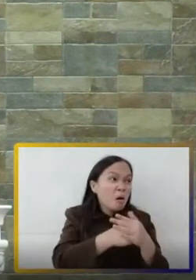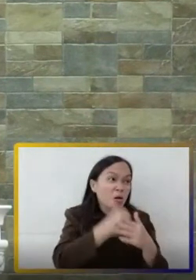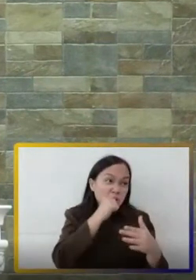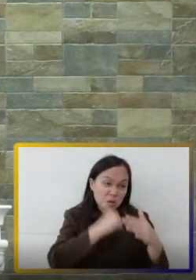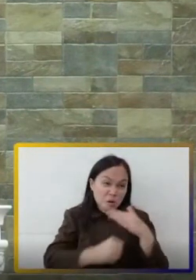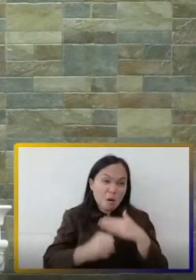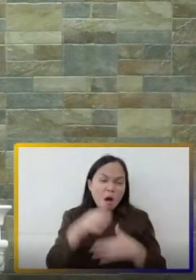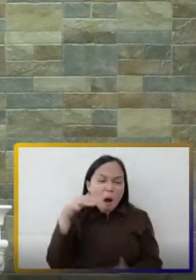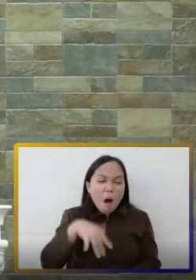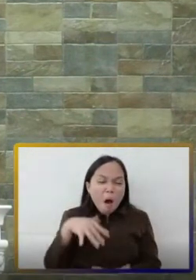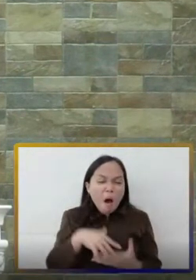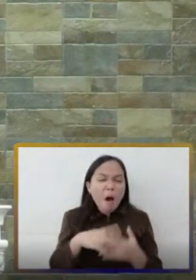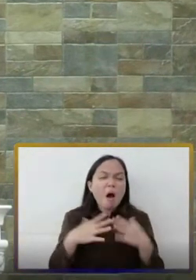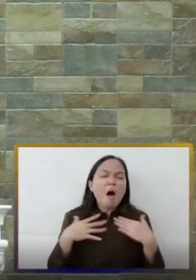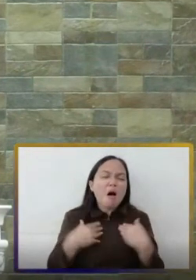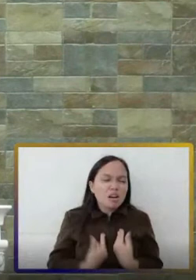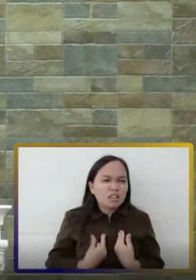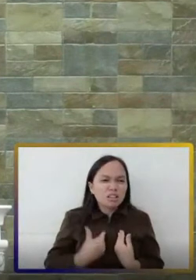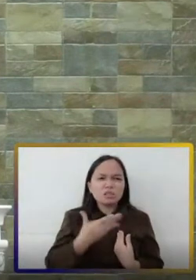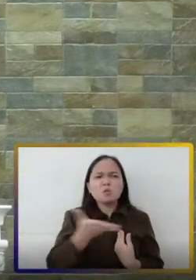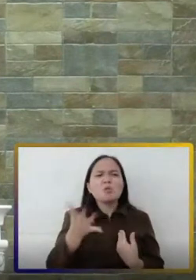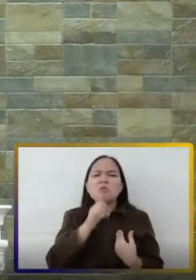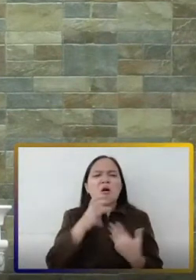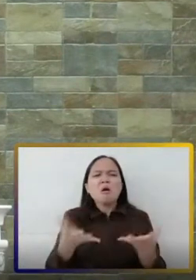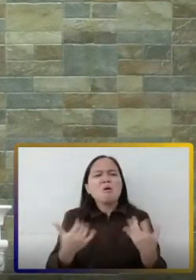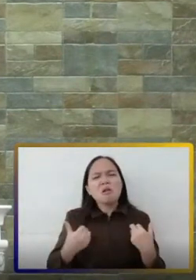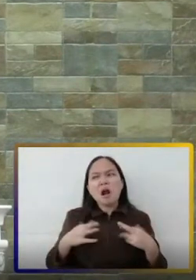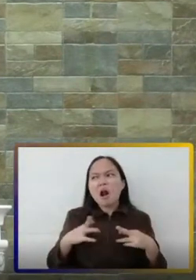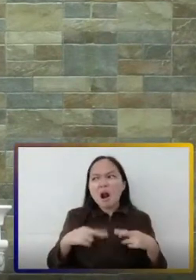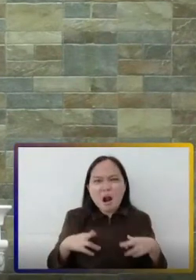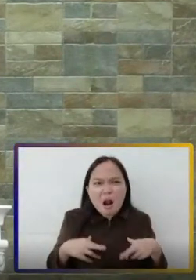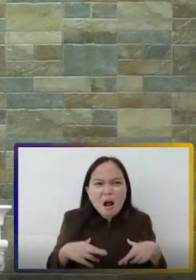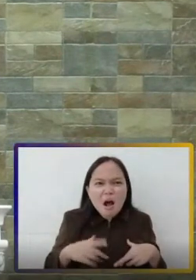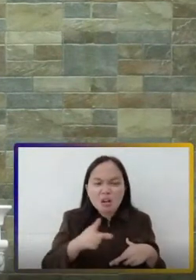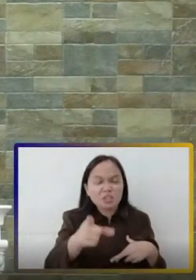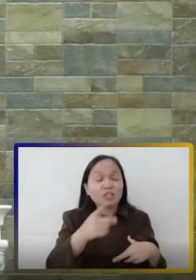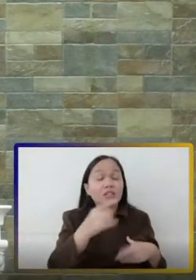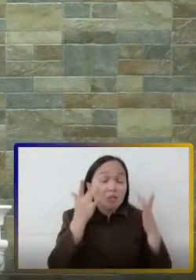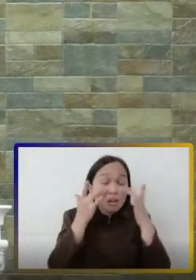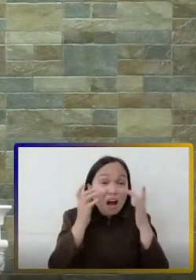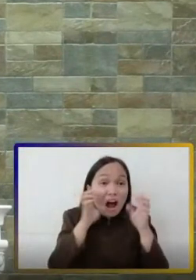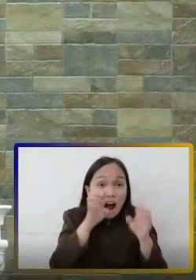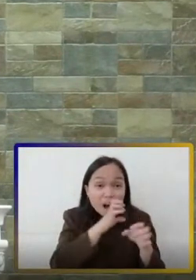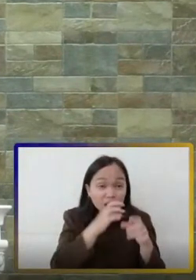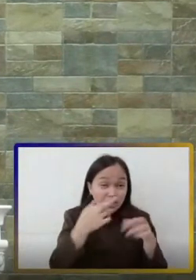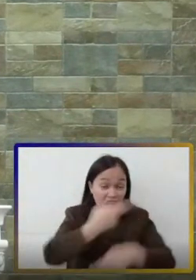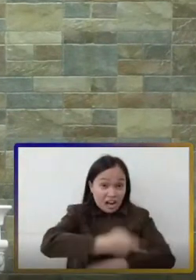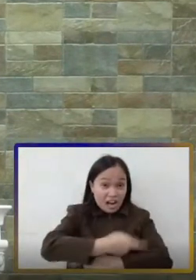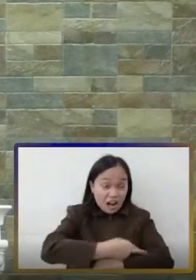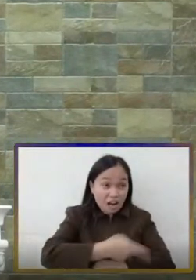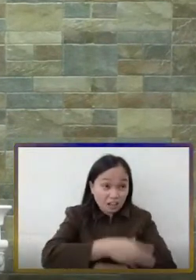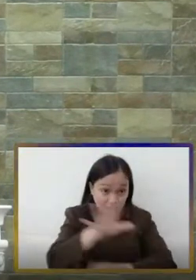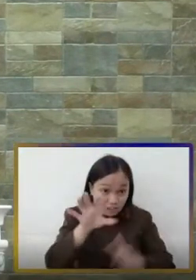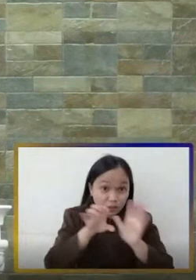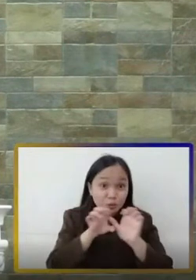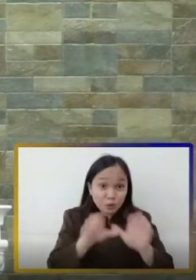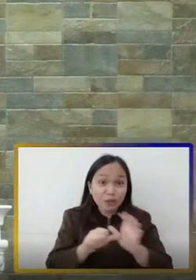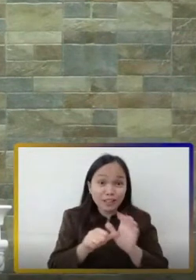sa kaaral eh. Ayaw mo pang pag-relax. Anong relax? Napagod yung mata dyan. Tapos magre-relax yung mata dyan pa